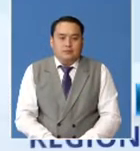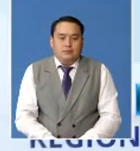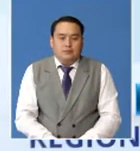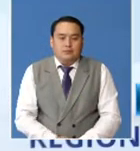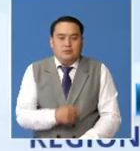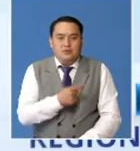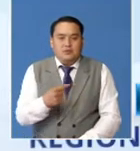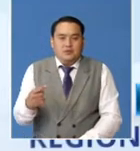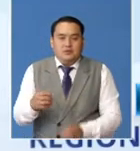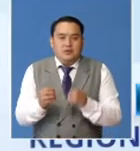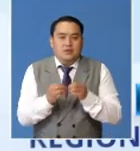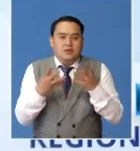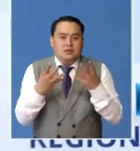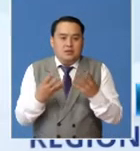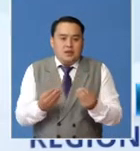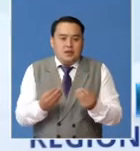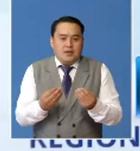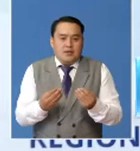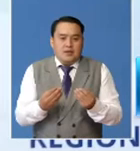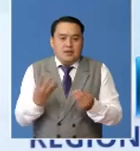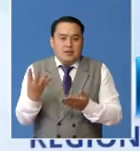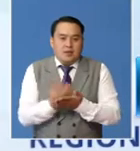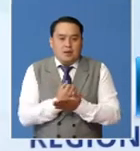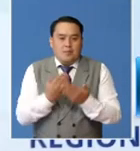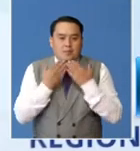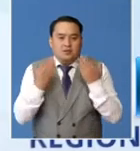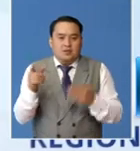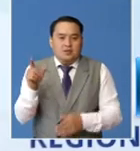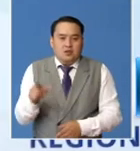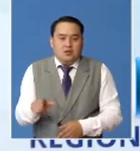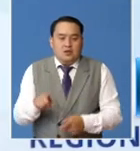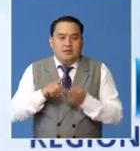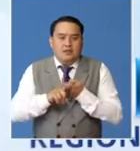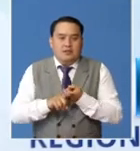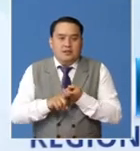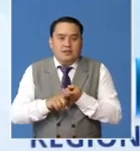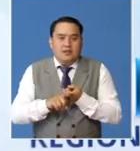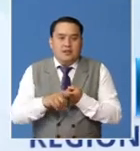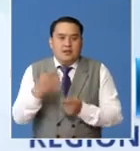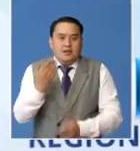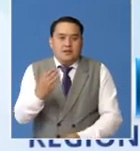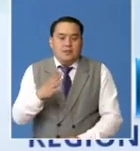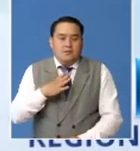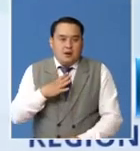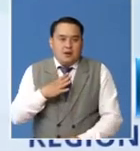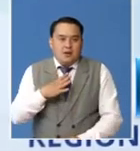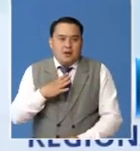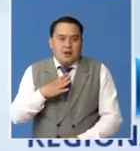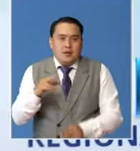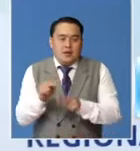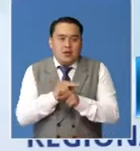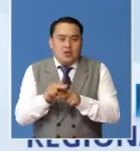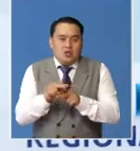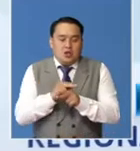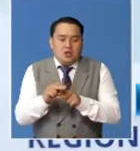В течение 10 дней с момента обнаружения последнего пациента контактного. Им начато уже превентивное лечение, то